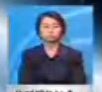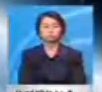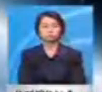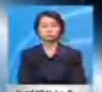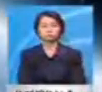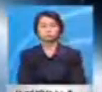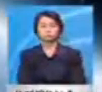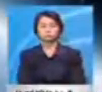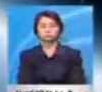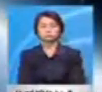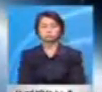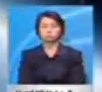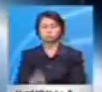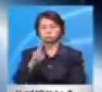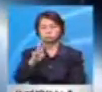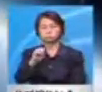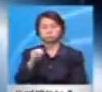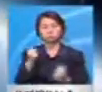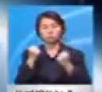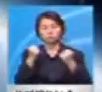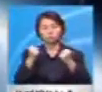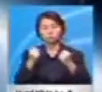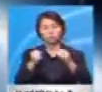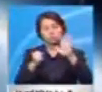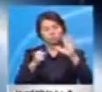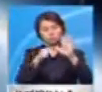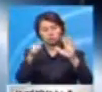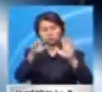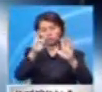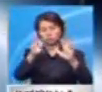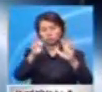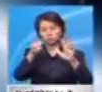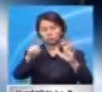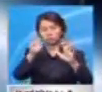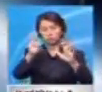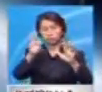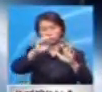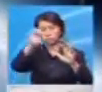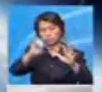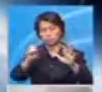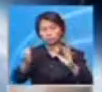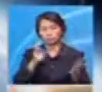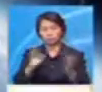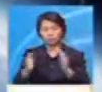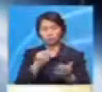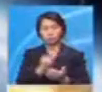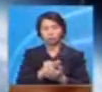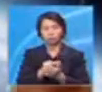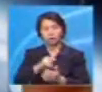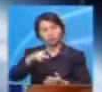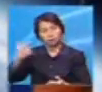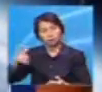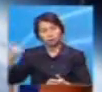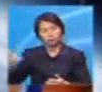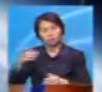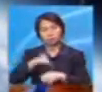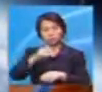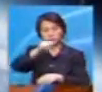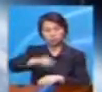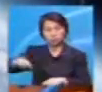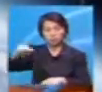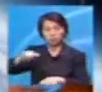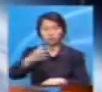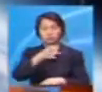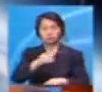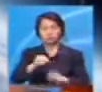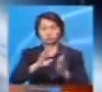Malaysia nilai Ringgit mengukuh antara 5 hingga 9.9% berbanding mata Wang utama yang lain di Asia